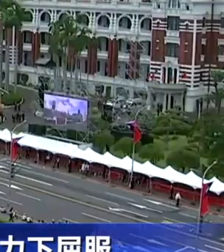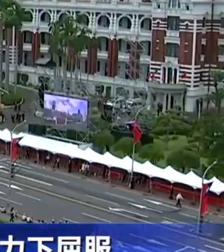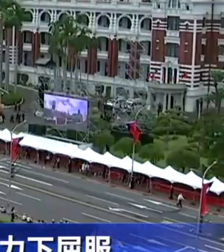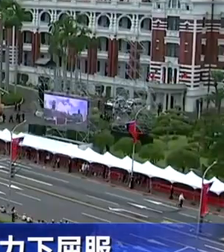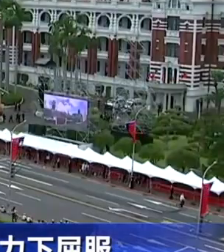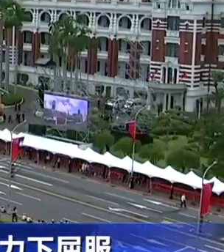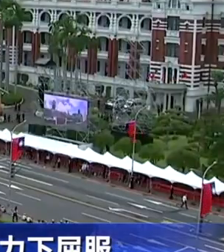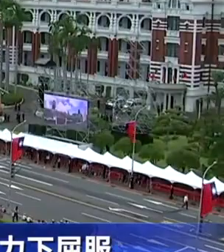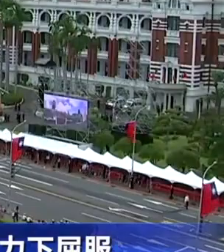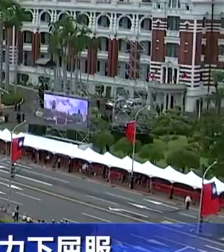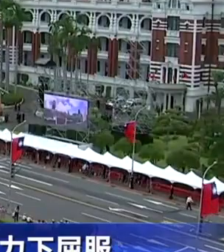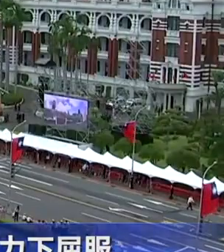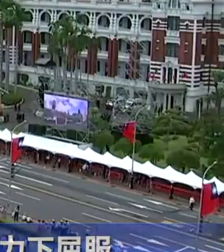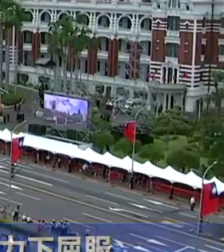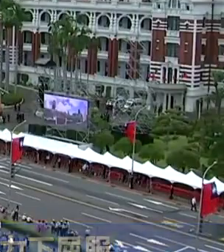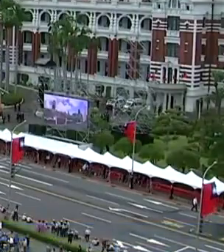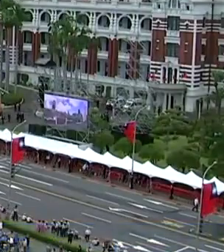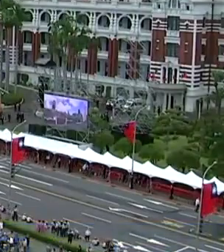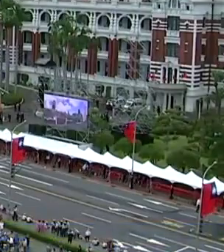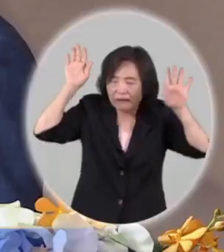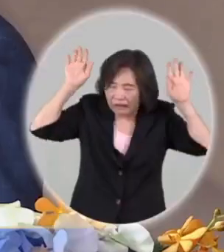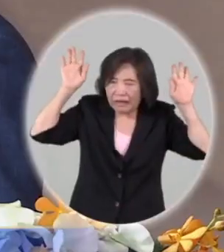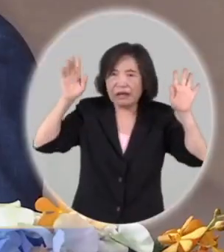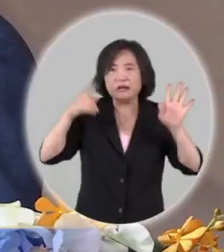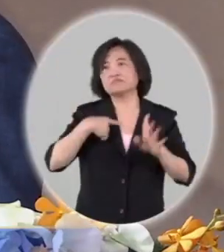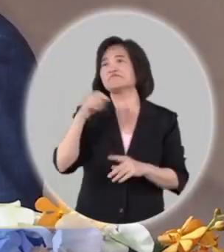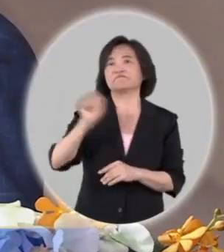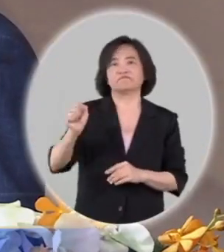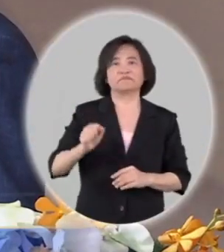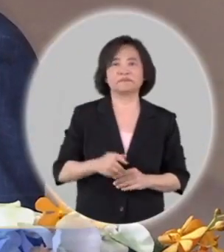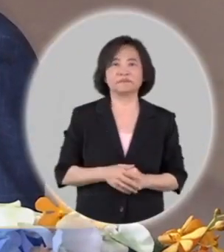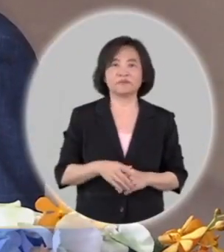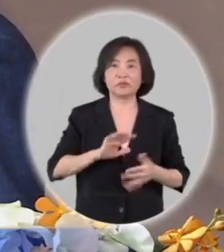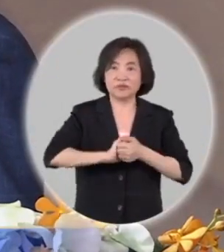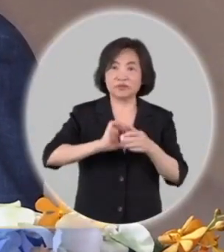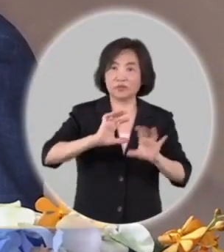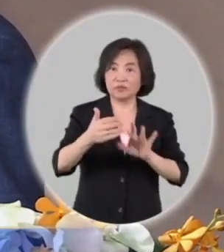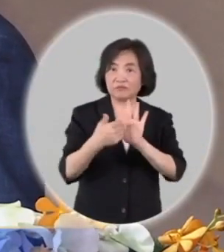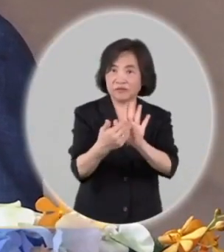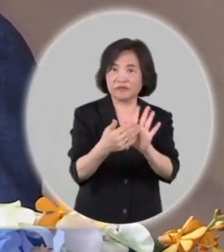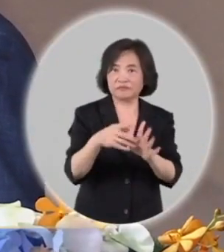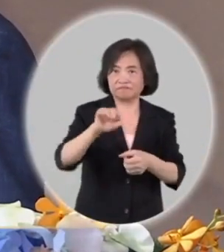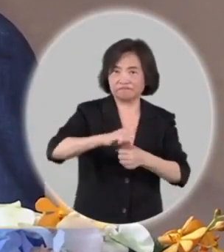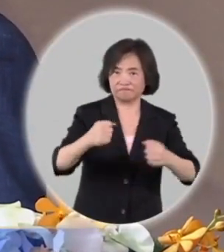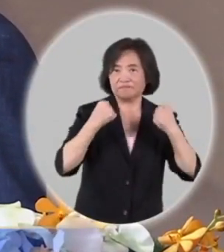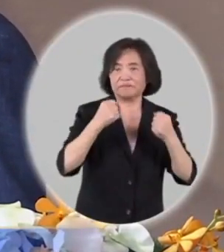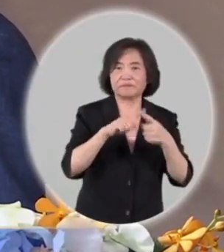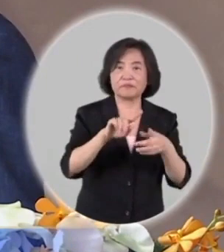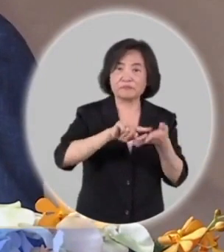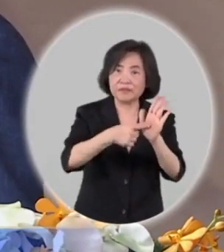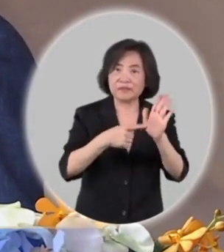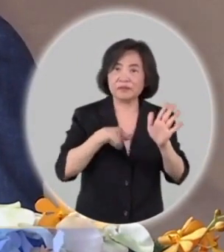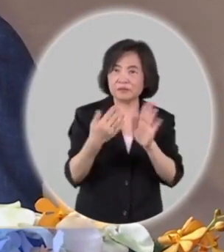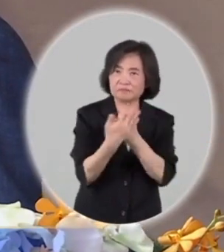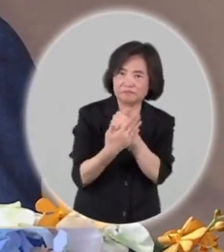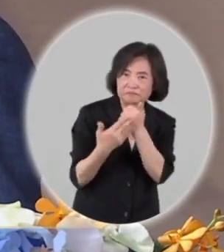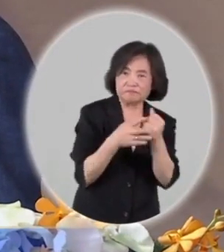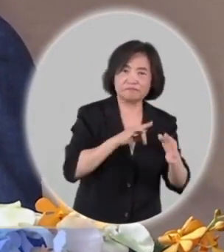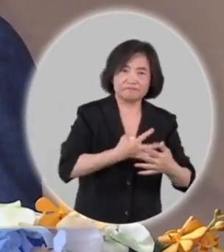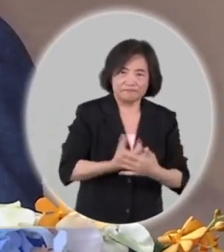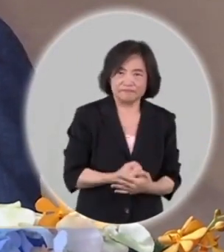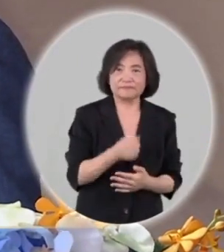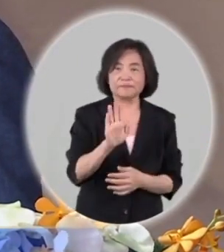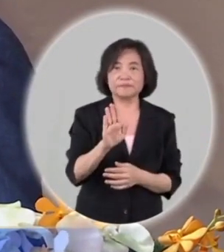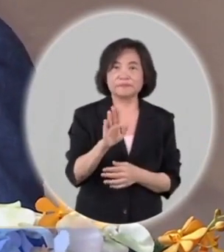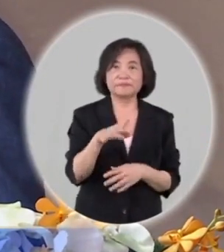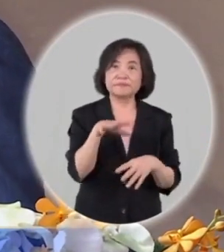湾人绝对不会在压力下屈服。 我们会持续充实国防，展现自我防卫的决心，